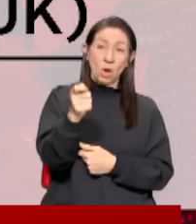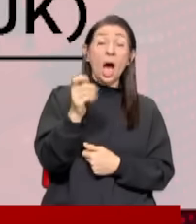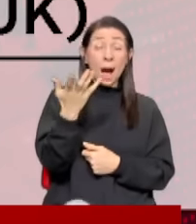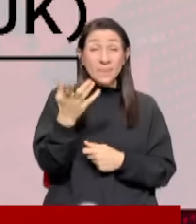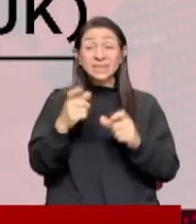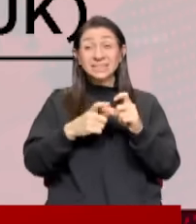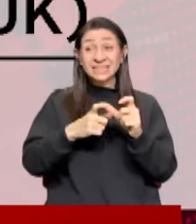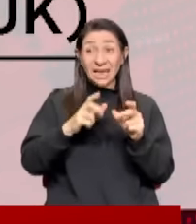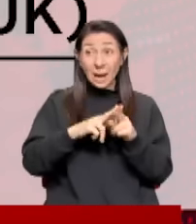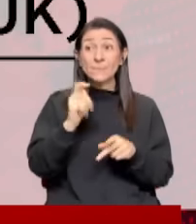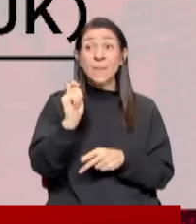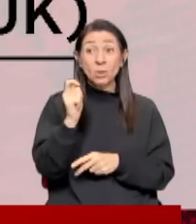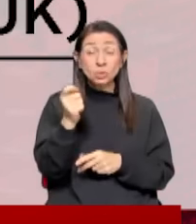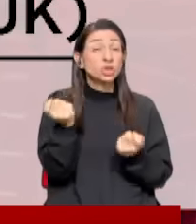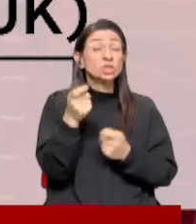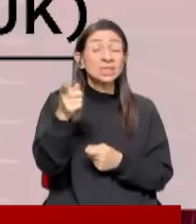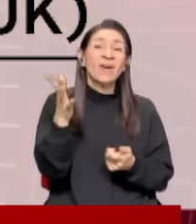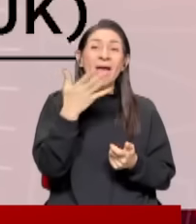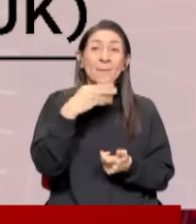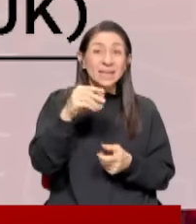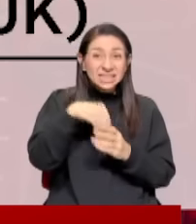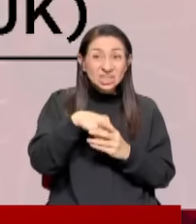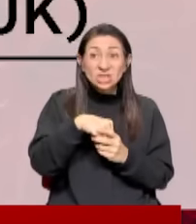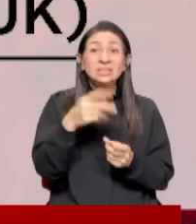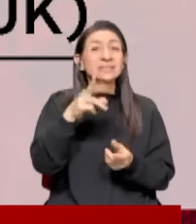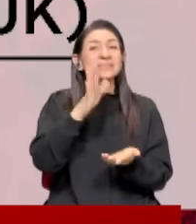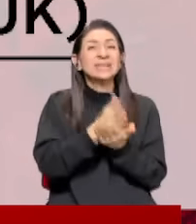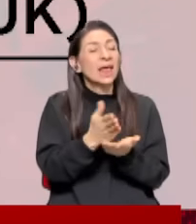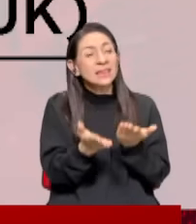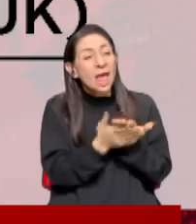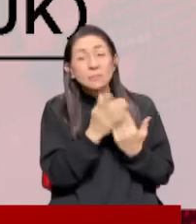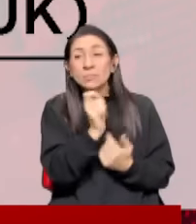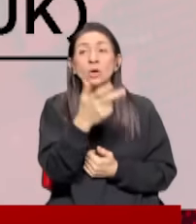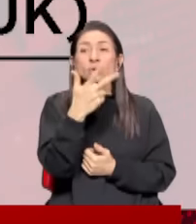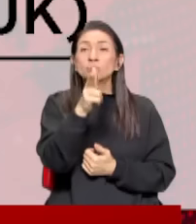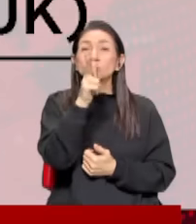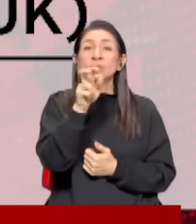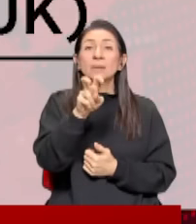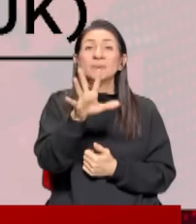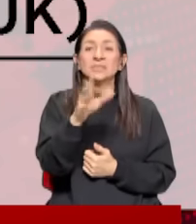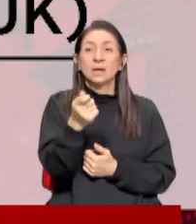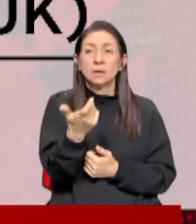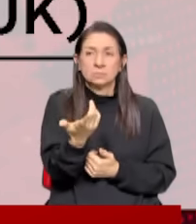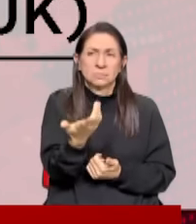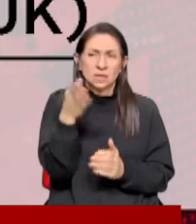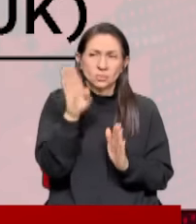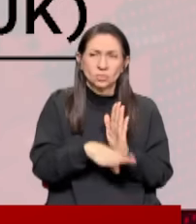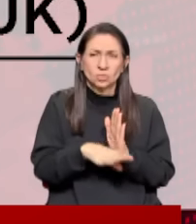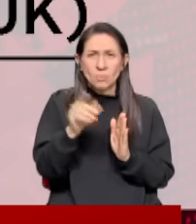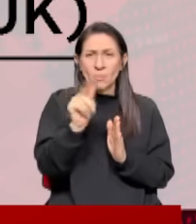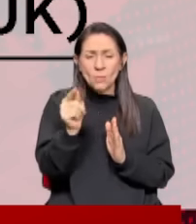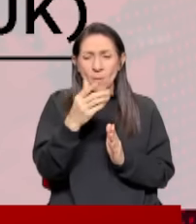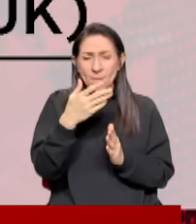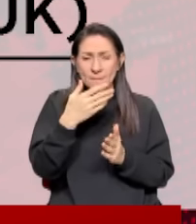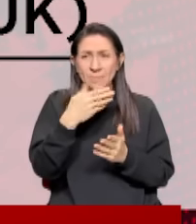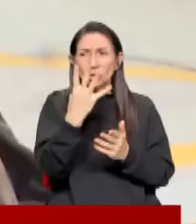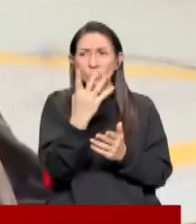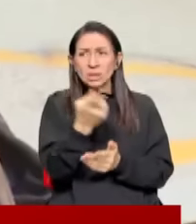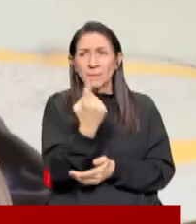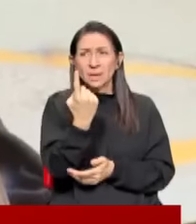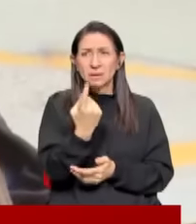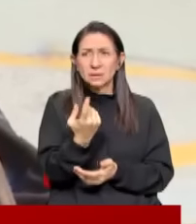Ama SSK ve Bağkur çalışanı ya da emeklisi için cenaze yardımı 3.385 lira. En düşük memur cenaze ödeneğinin dörtte